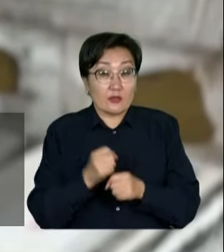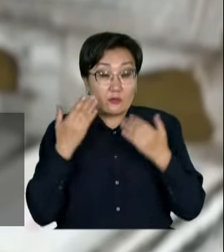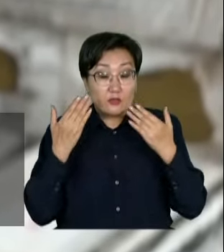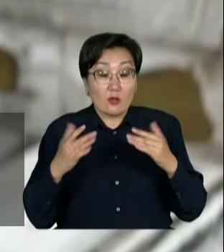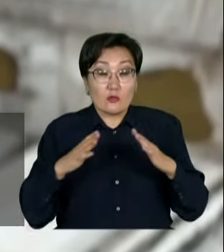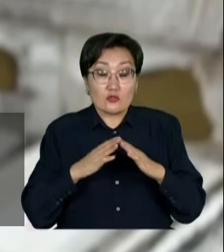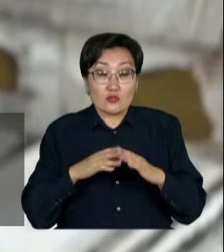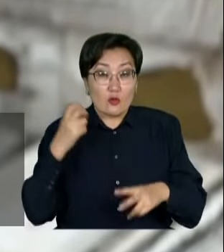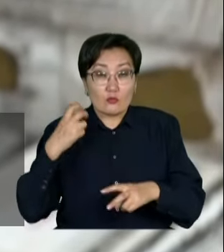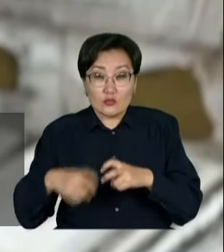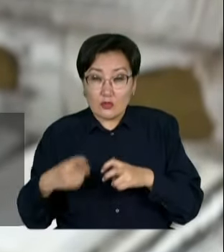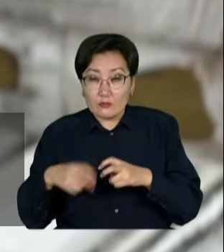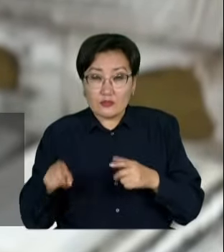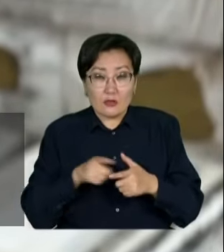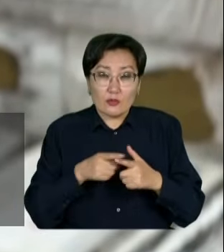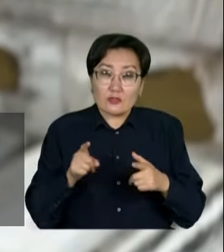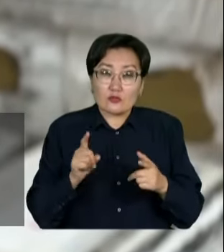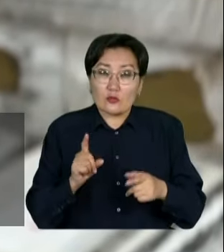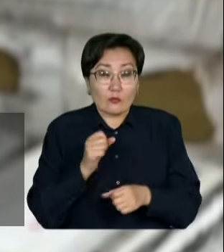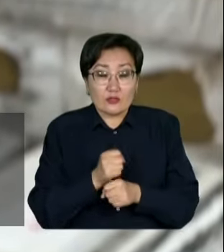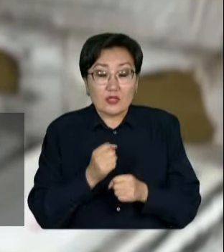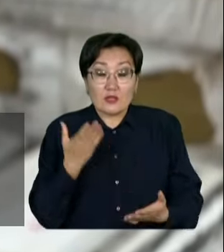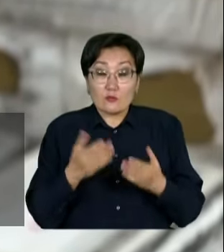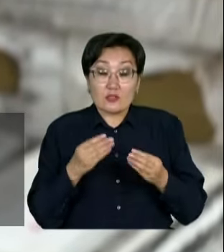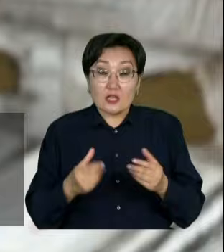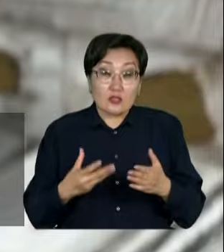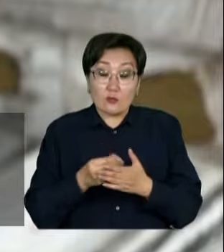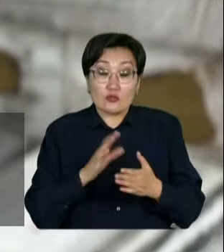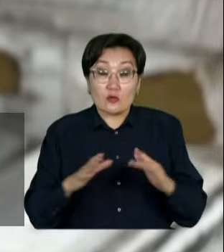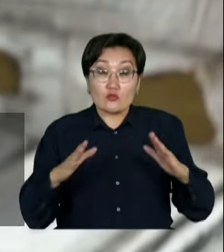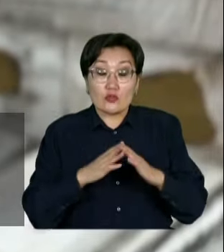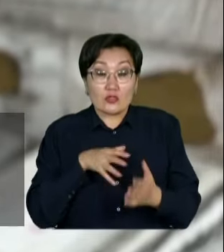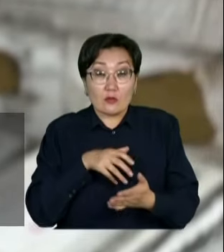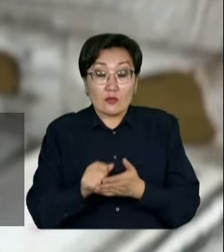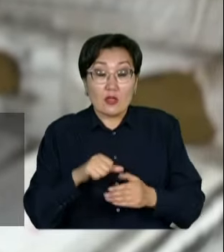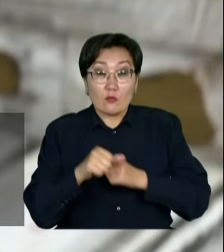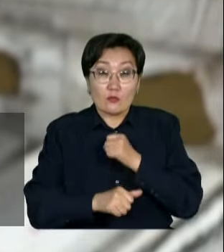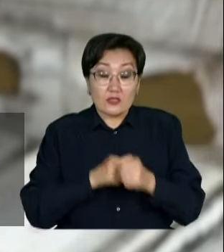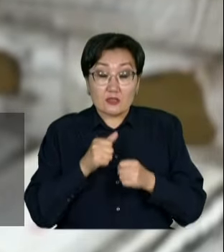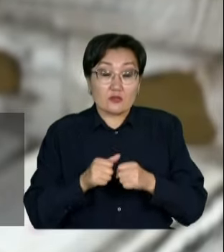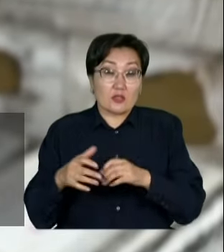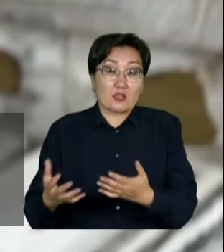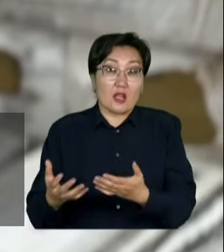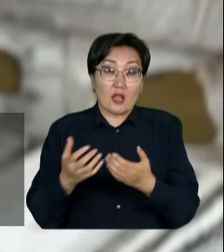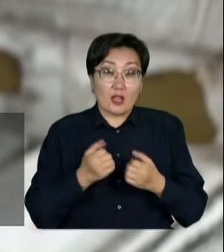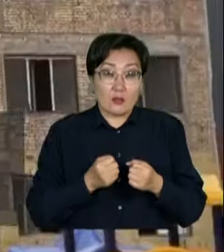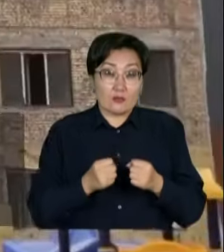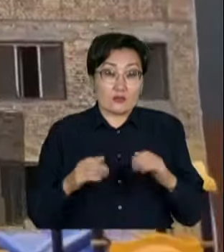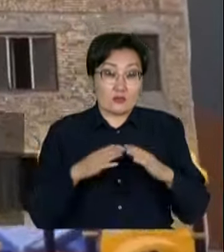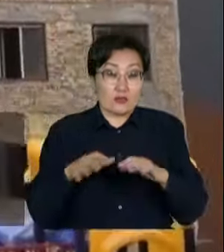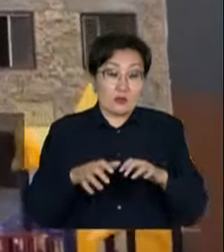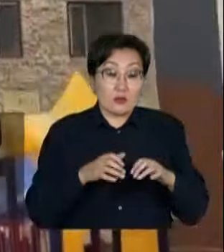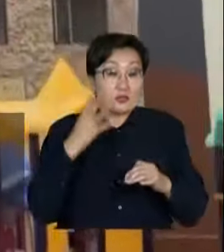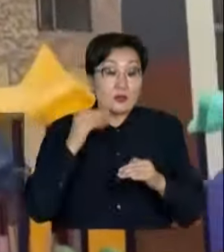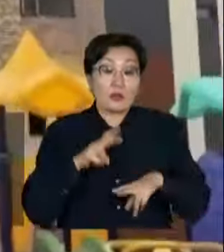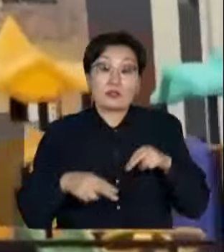үйлерді бұзамыз ба, басқа қыламыз ба? Егер де ақшасын бермейтін болса, үйлерді бұзып, материалдарды бұзып алып кетеміз енді. Басқа амалымыз жоқ.